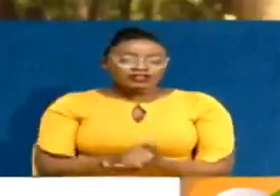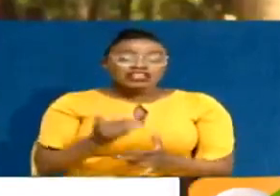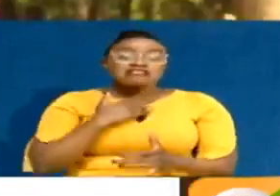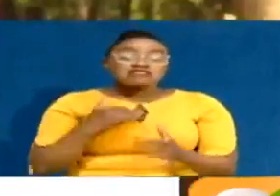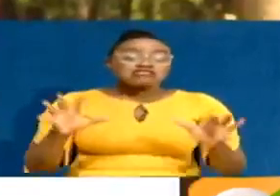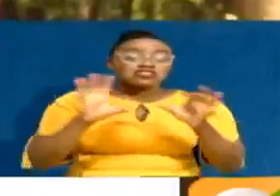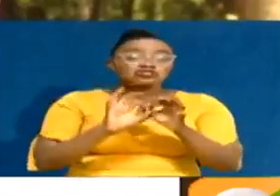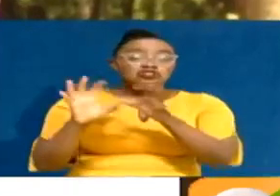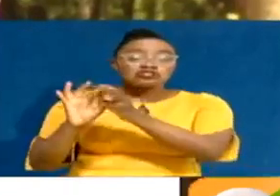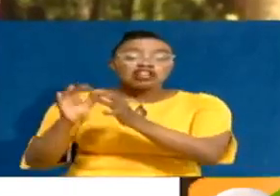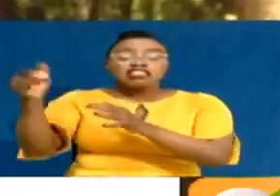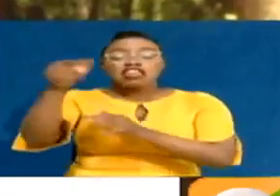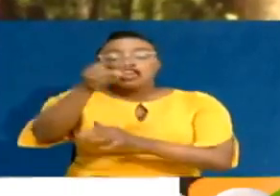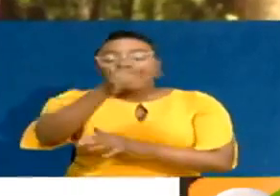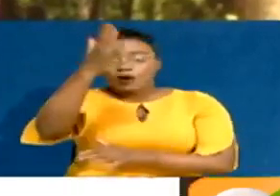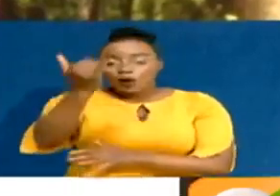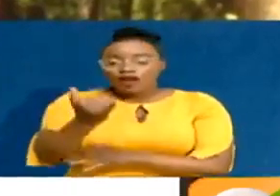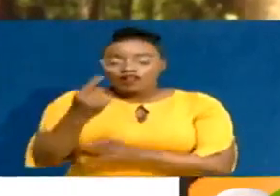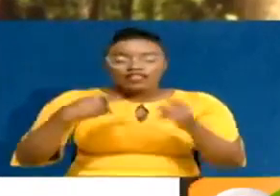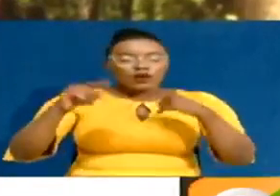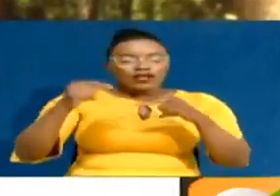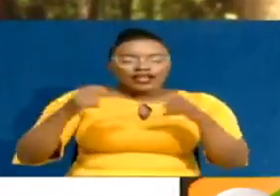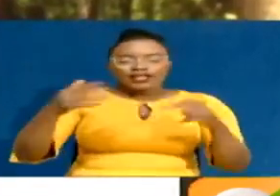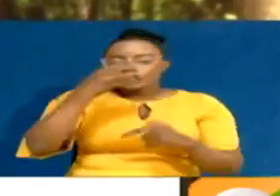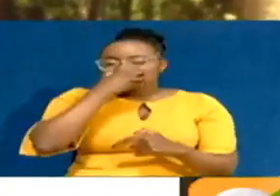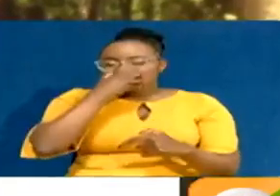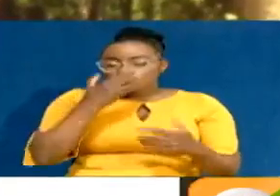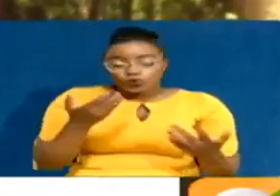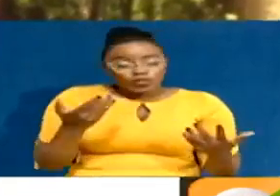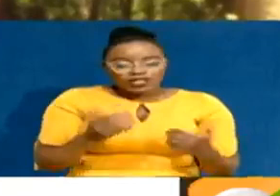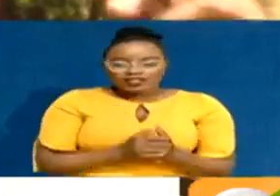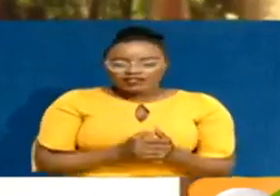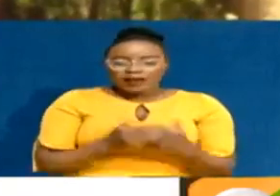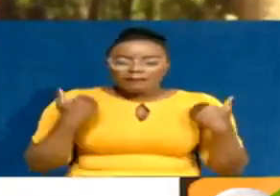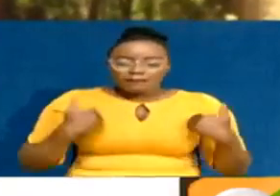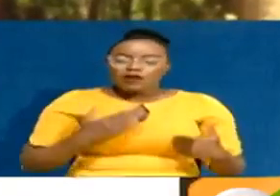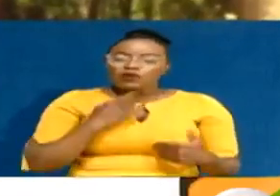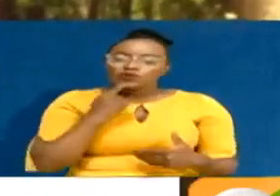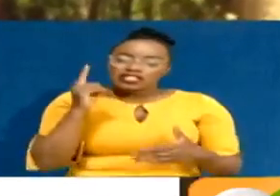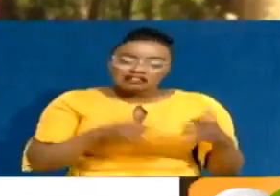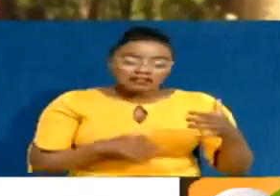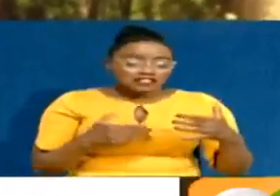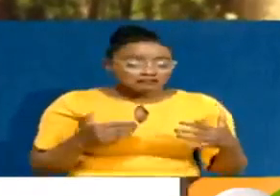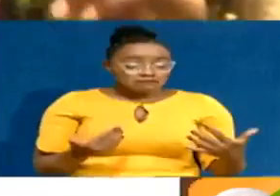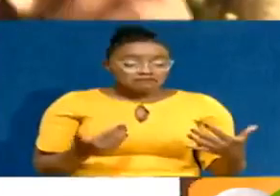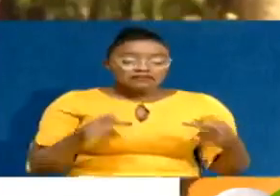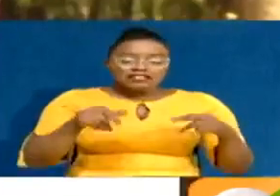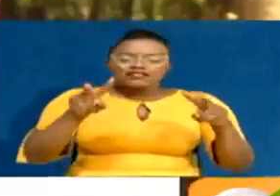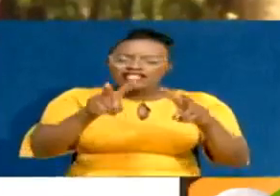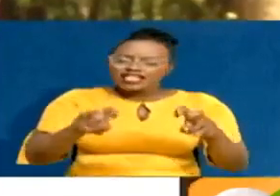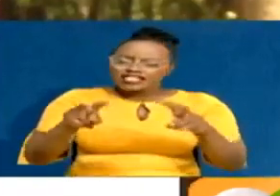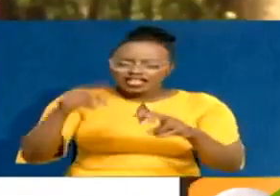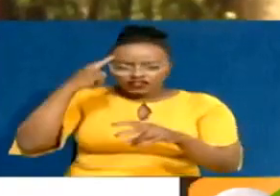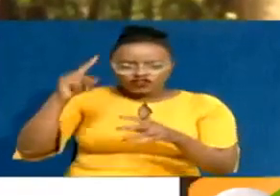wanataka kuungana ndio washinde Ruto. Mimi nataka niwaambie watafute